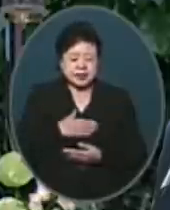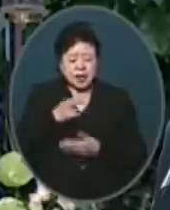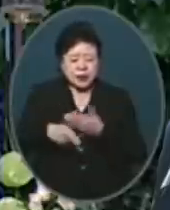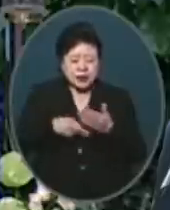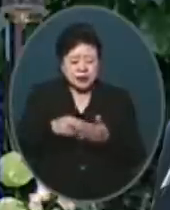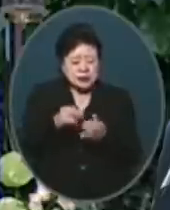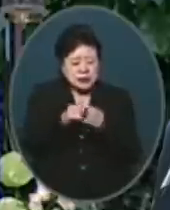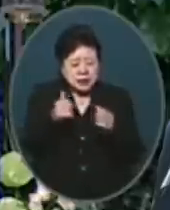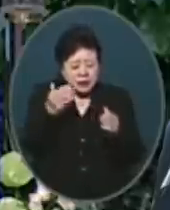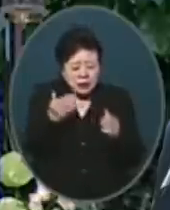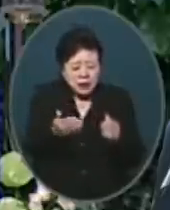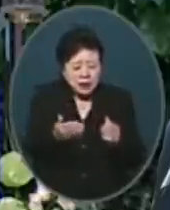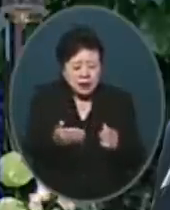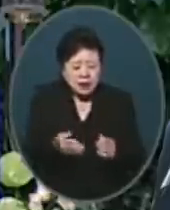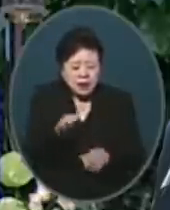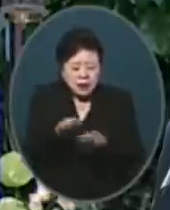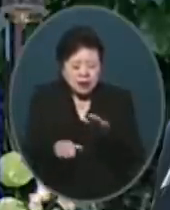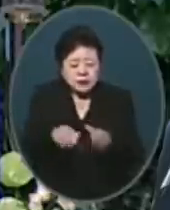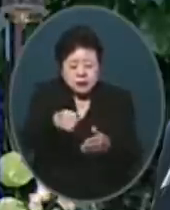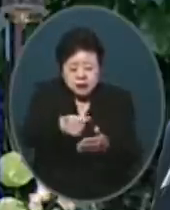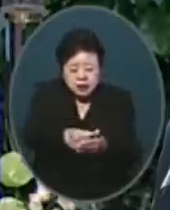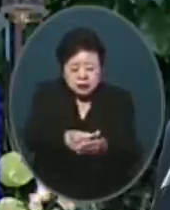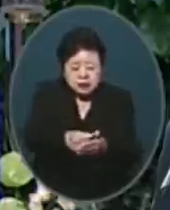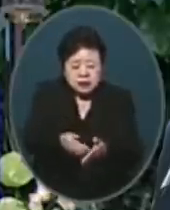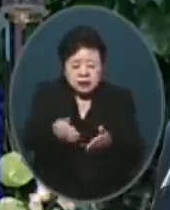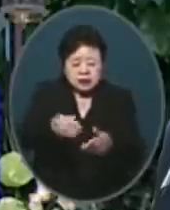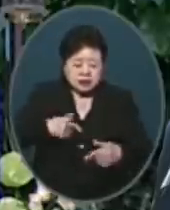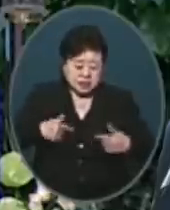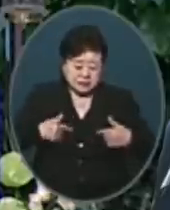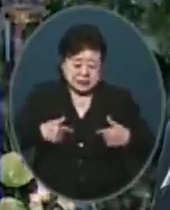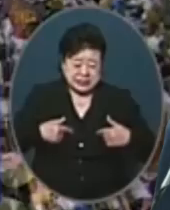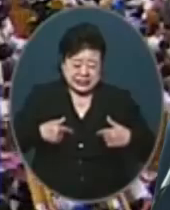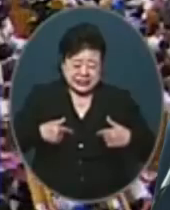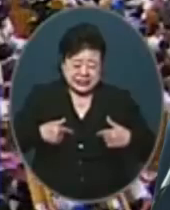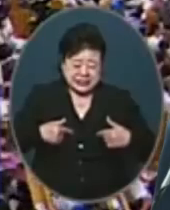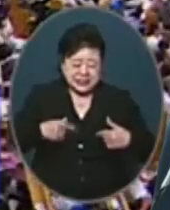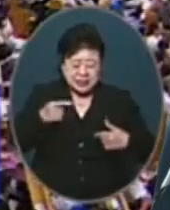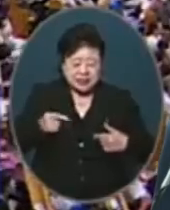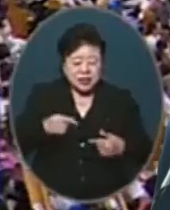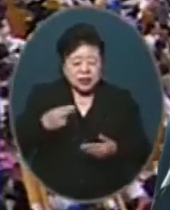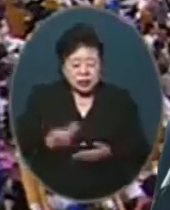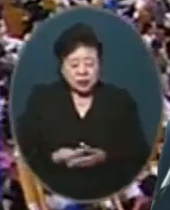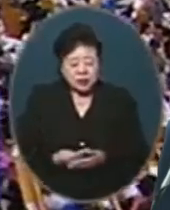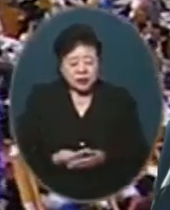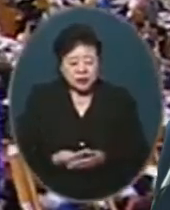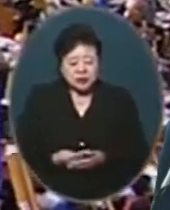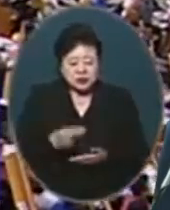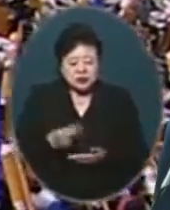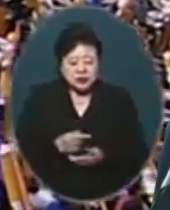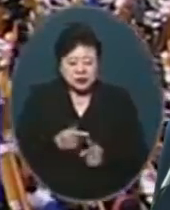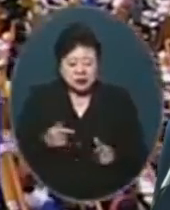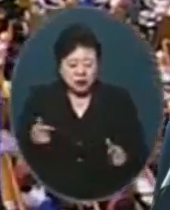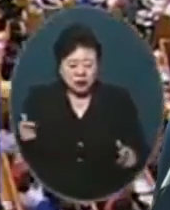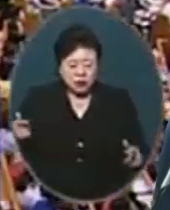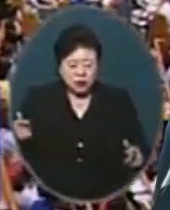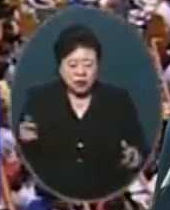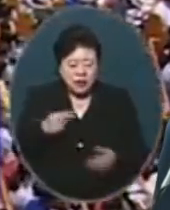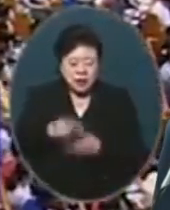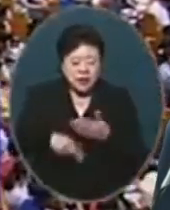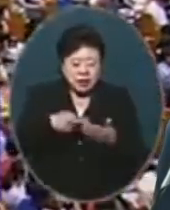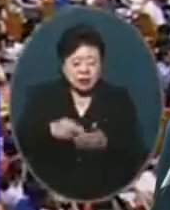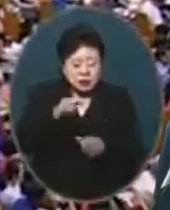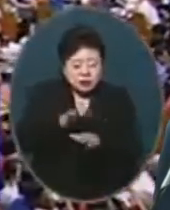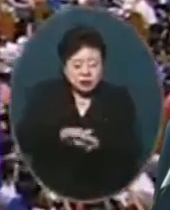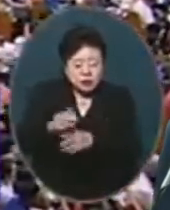야훼께서 사람의 걸음을 정하시고 그의 길을 기뻐하시나니 그는 넘어지나 아주 엎드려지지 아니하면 야훼께서